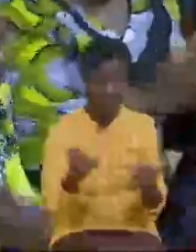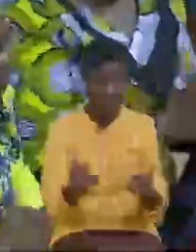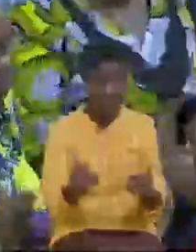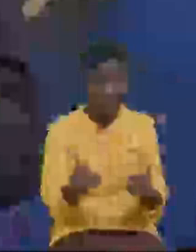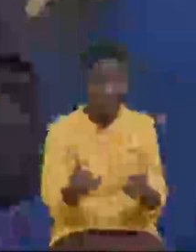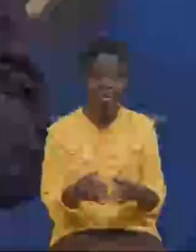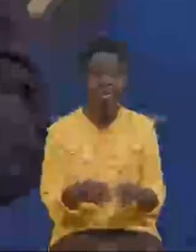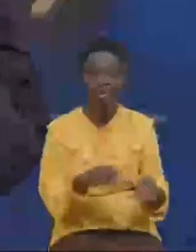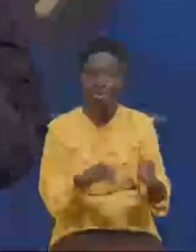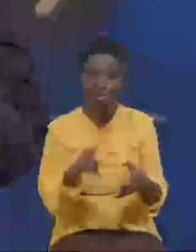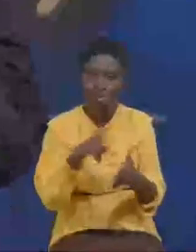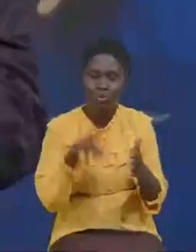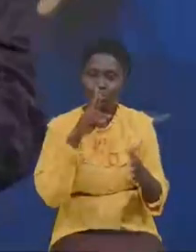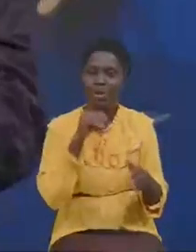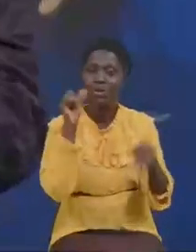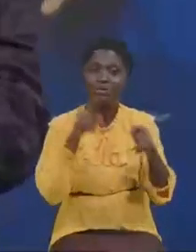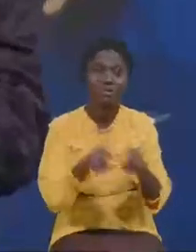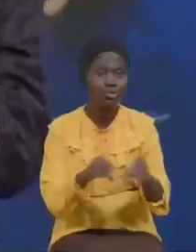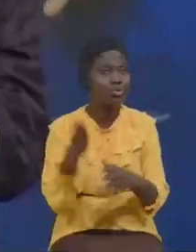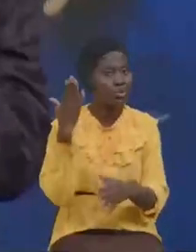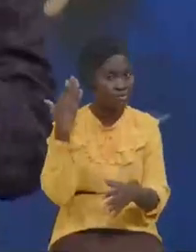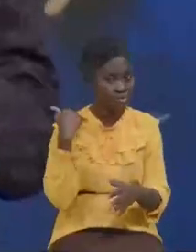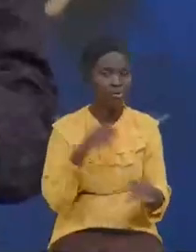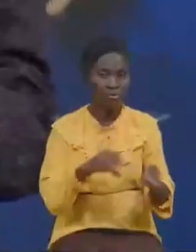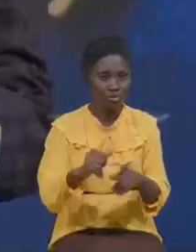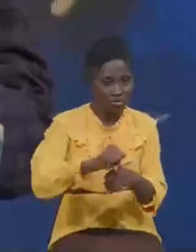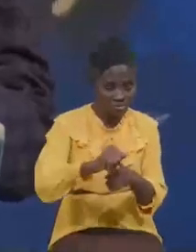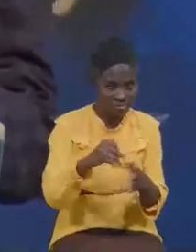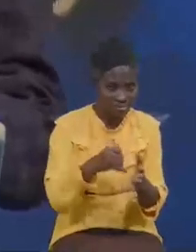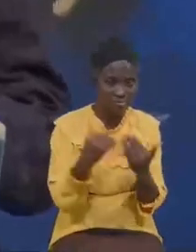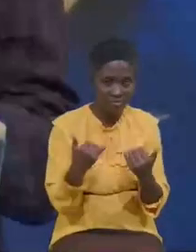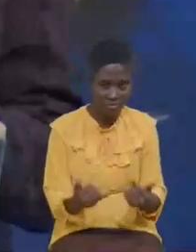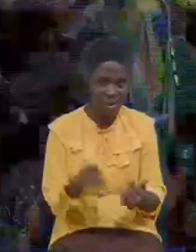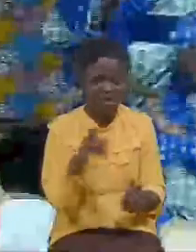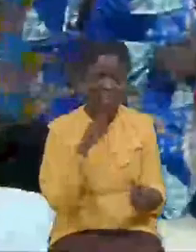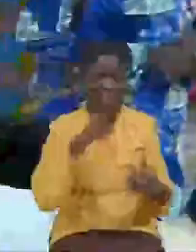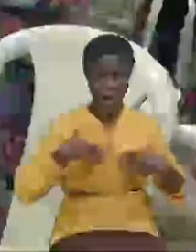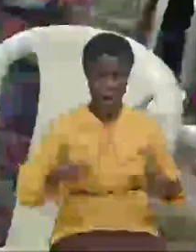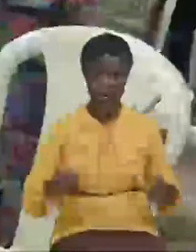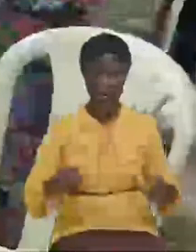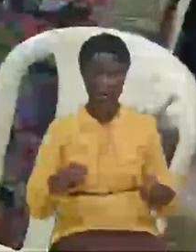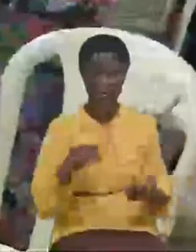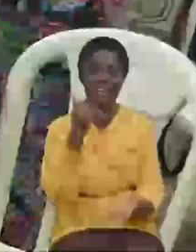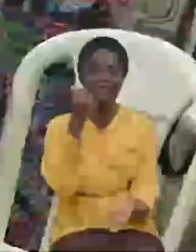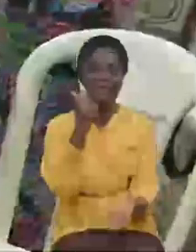Tu dois faire ce que tu n'étais pas en mesure de faire. Tu es guéri.